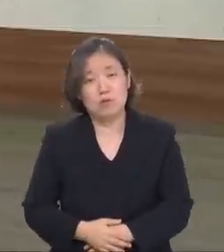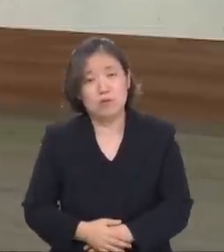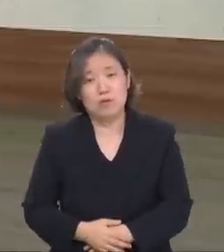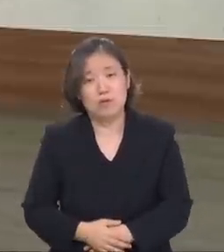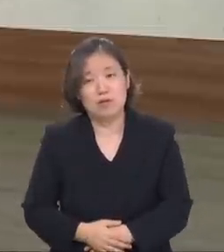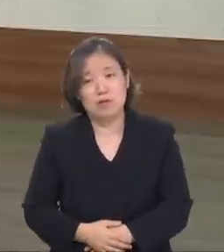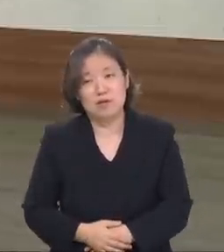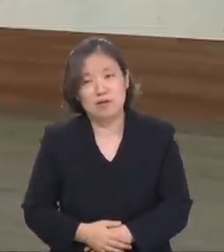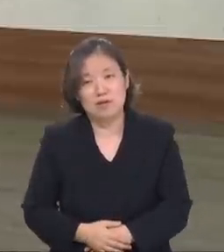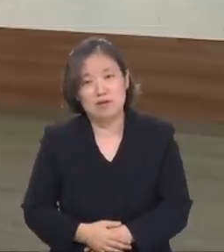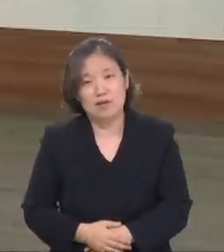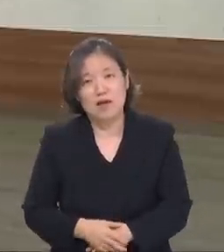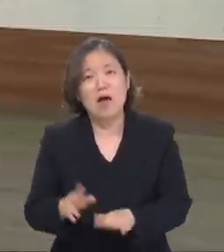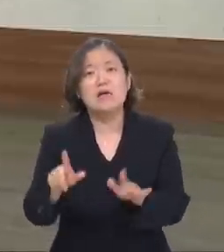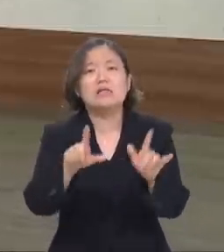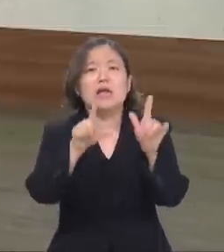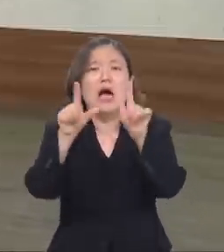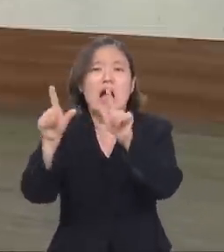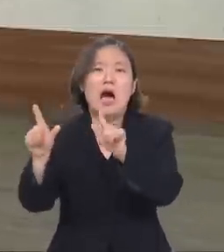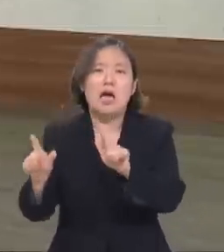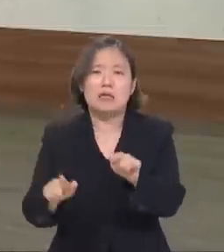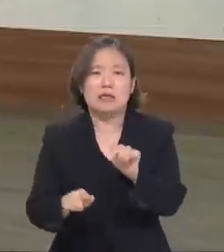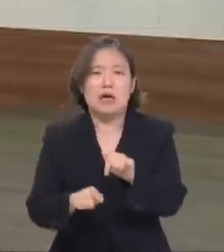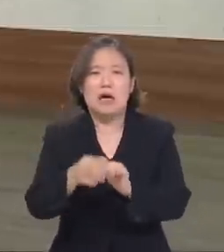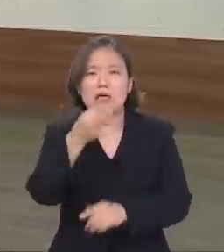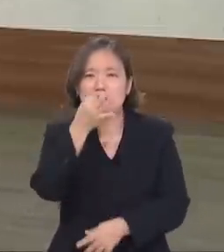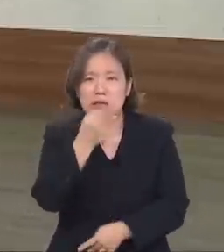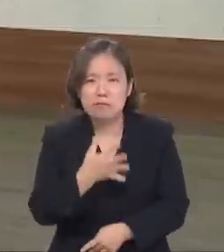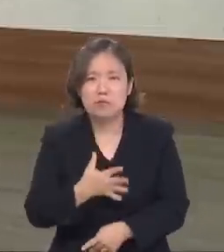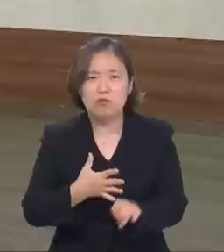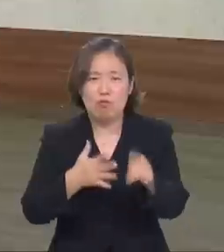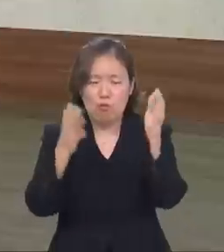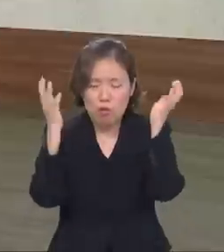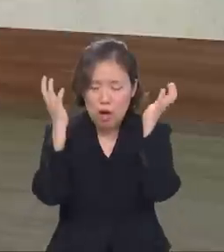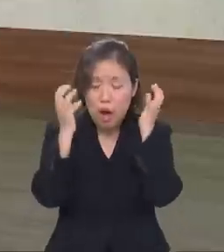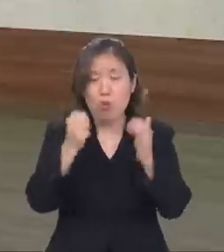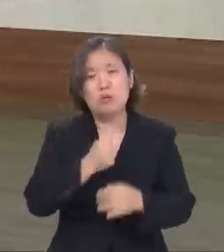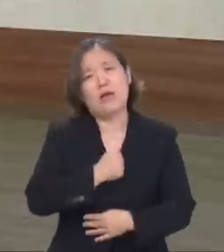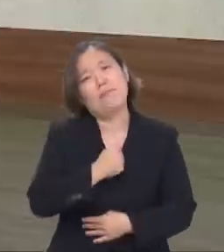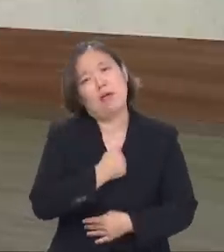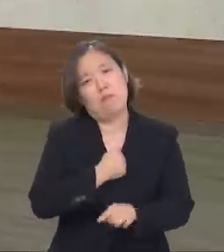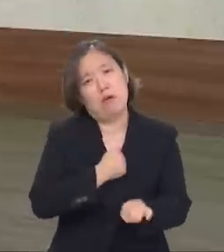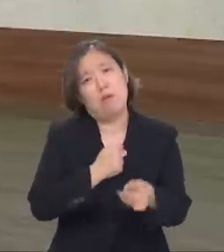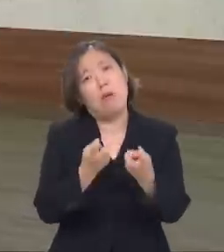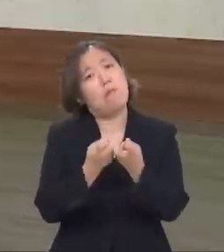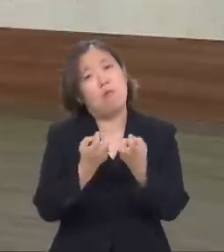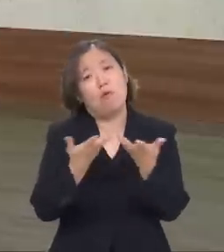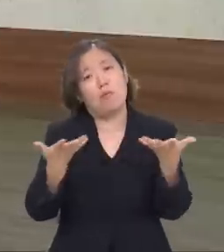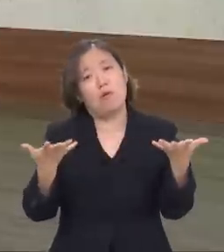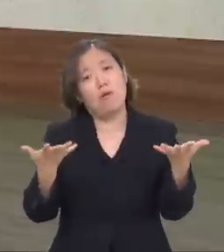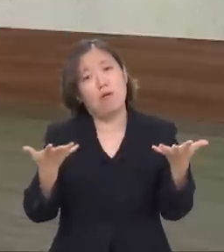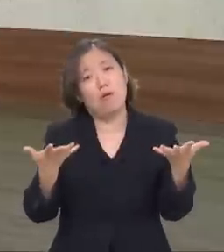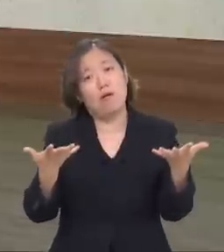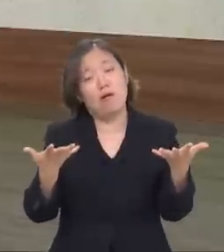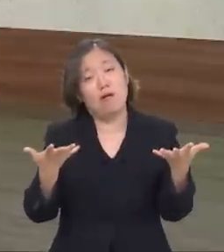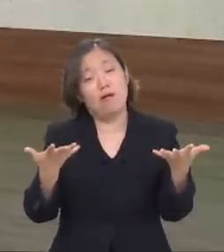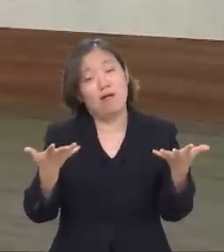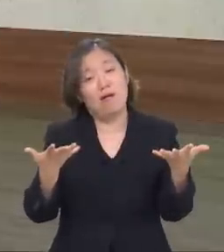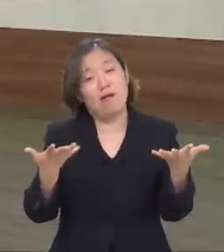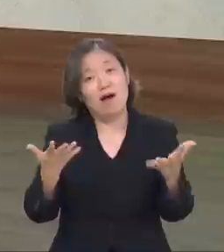너무나 힘들고 괴롭고 답답하다 보니까 도대체 어찌할 수가 없는 상황인 거예요 그때